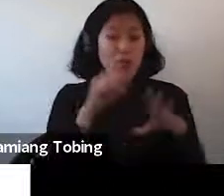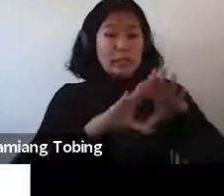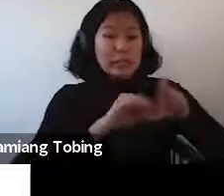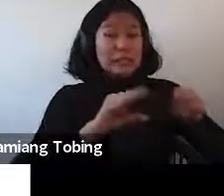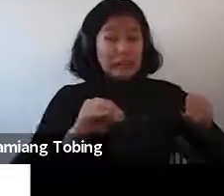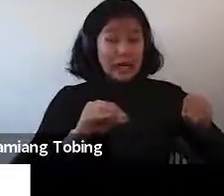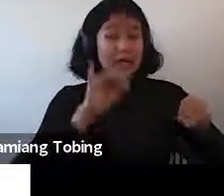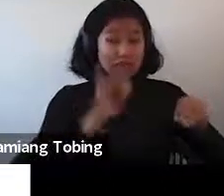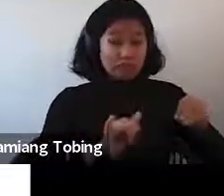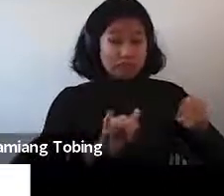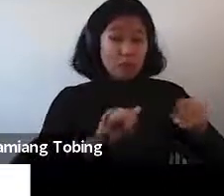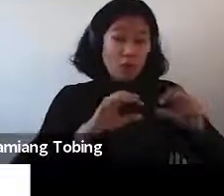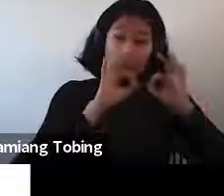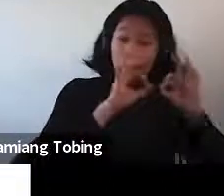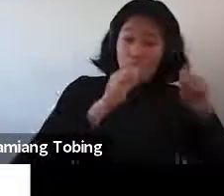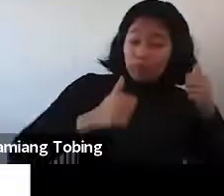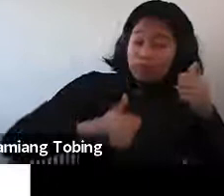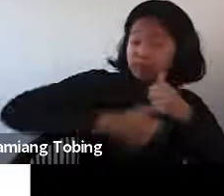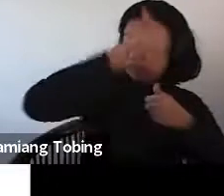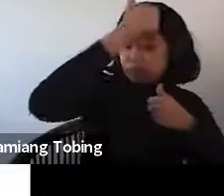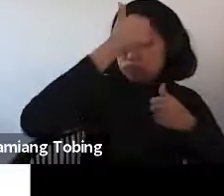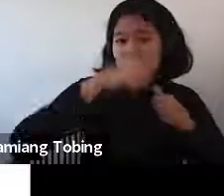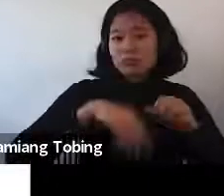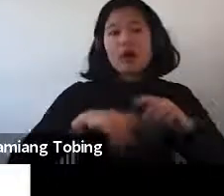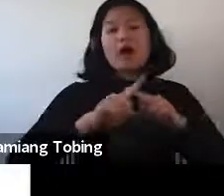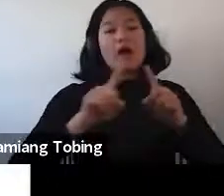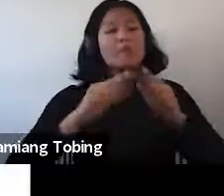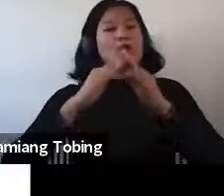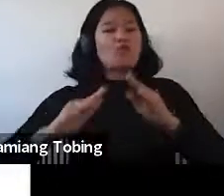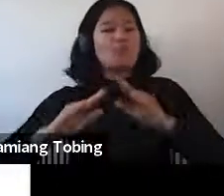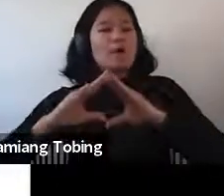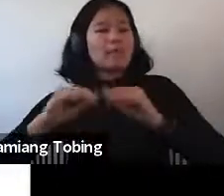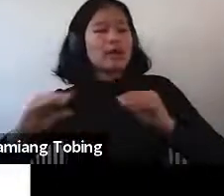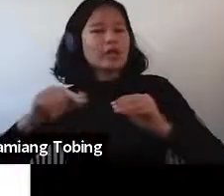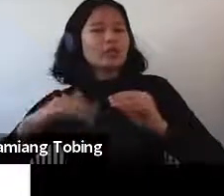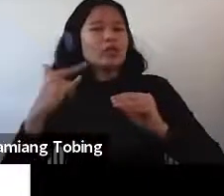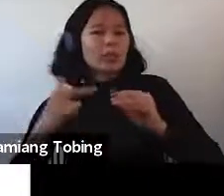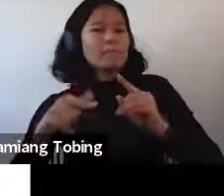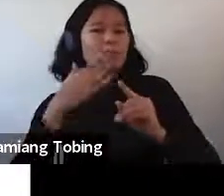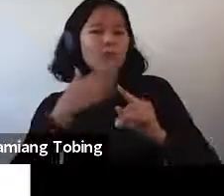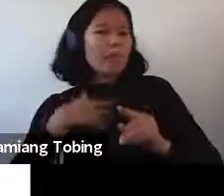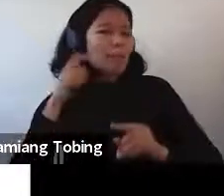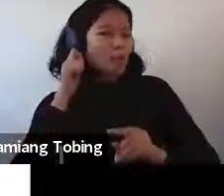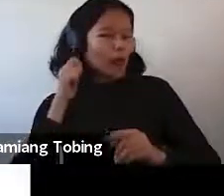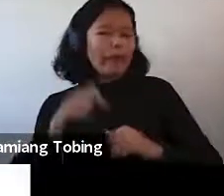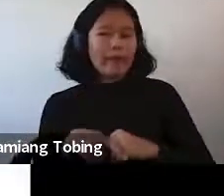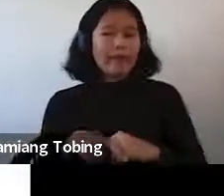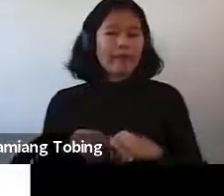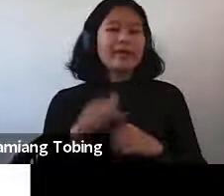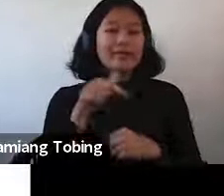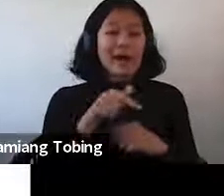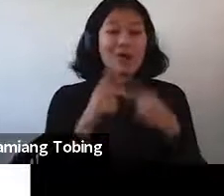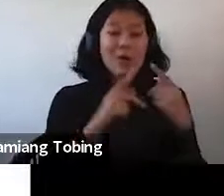setinggi apapun pendidikan perempuan, pekerjaan rumah tangga itu dianggap sebagai yaitu pekerjaan perempuan gitu. Sehingga ketika